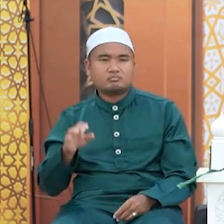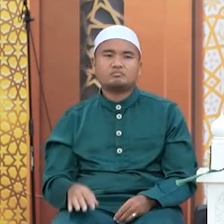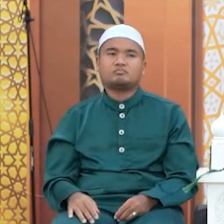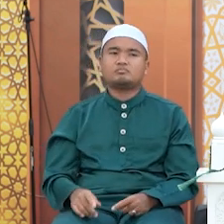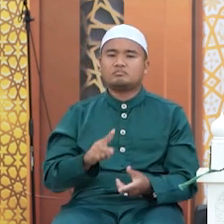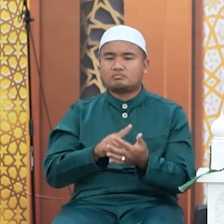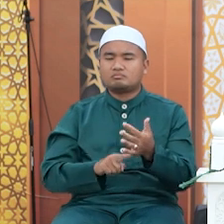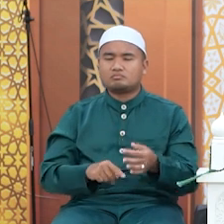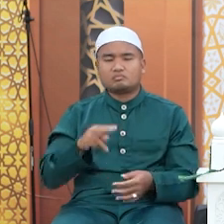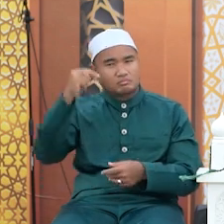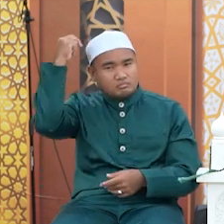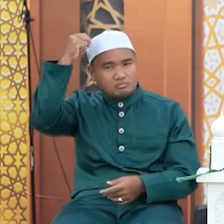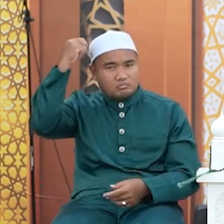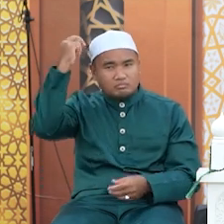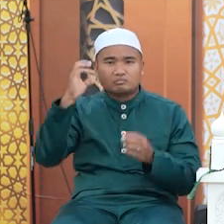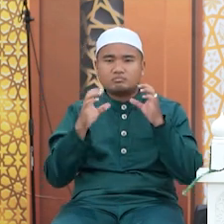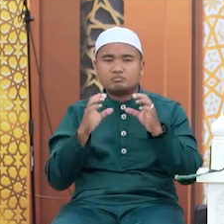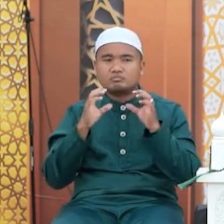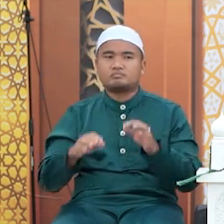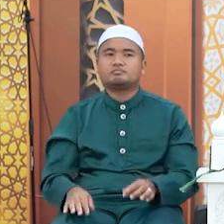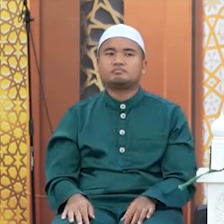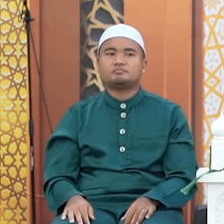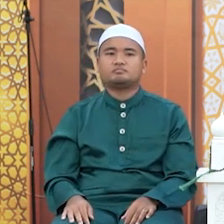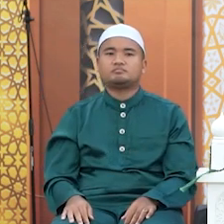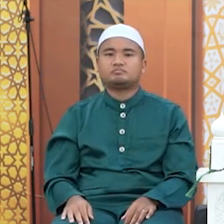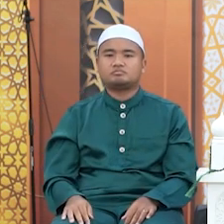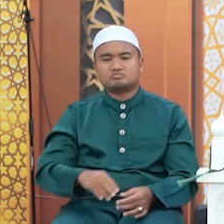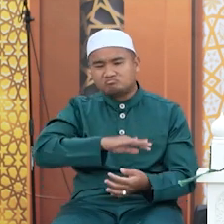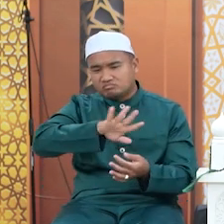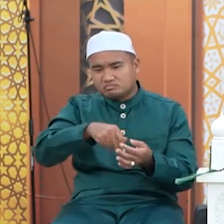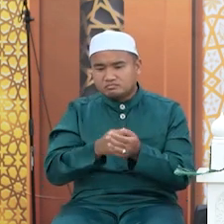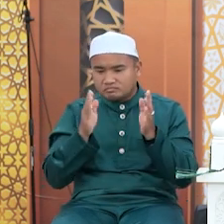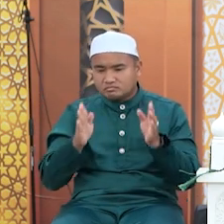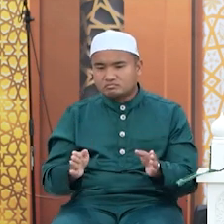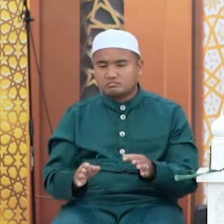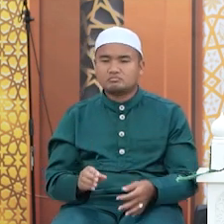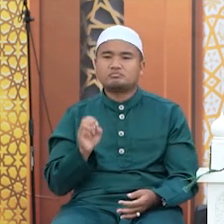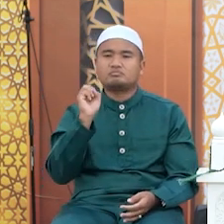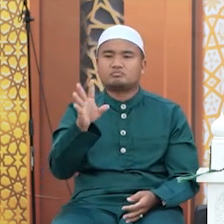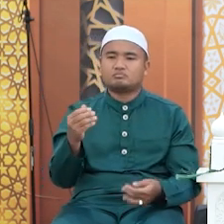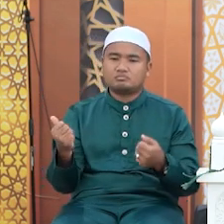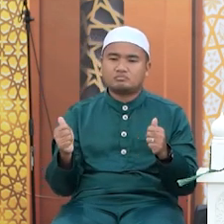kenabian dan kerasulan. Dia baling Nabi dengan batu.